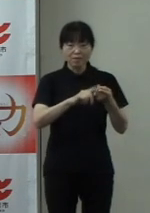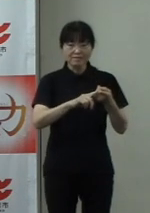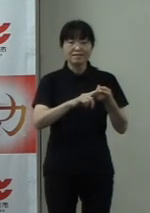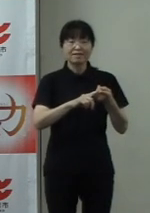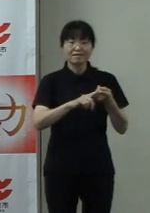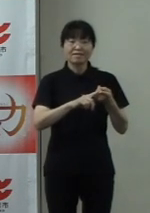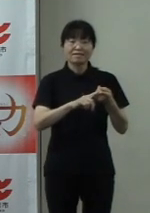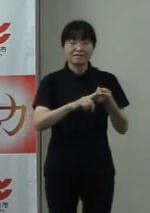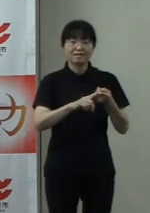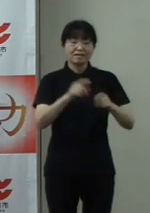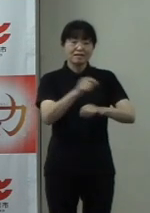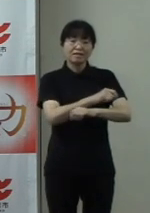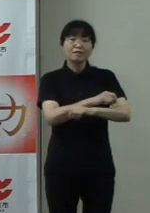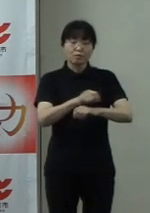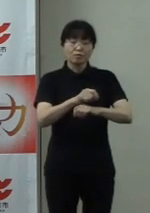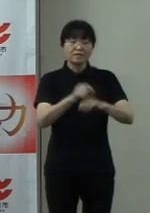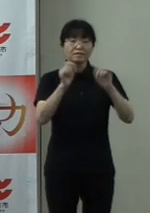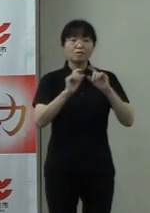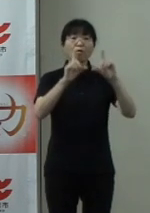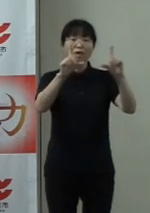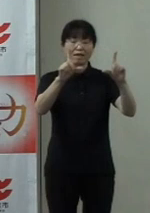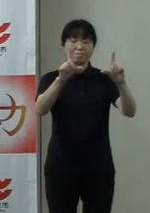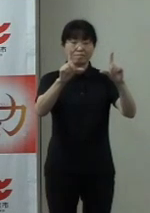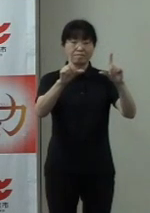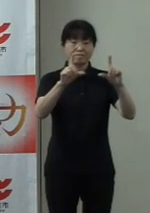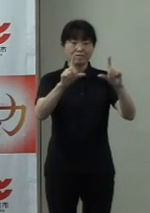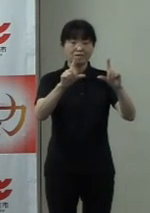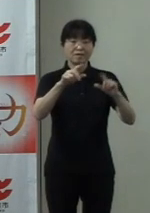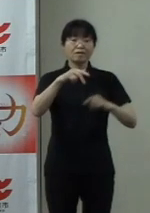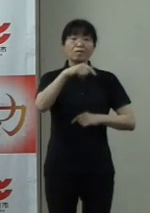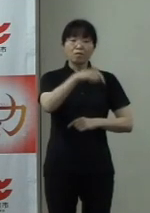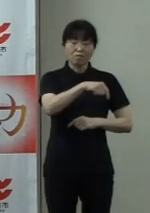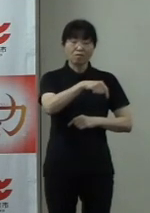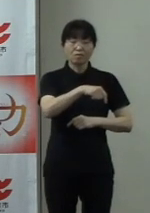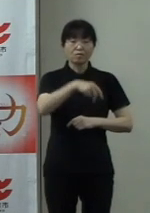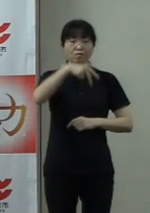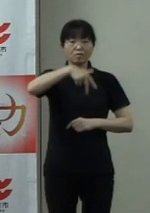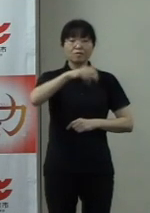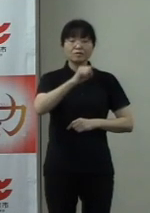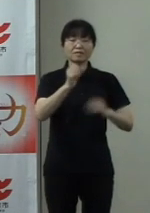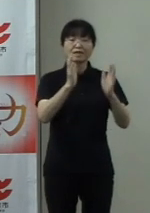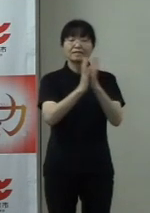この特別公演といいますか須佐神社の方で先ほど申し上げた、